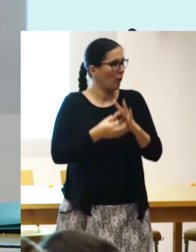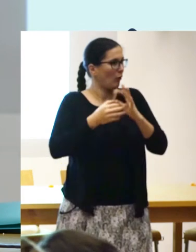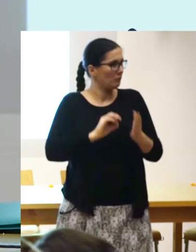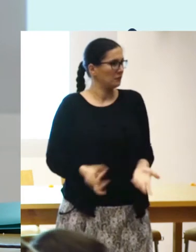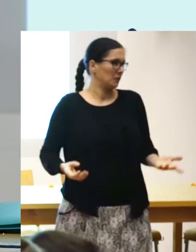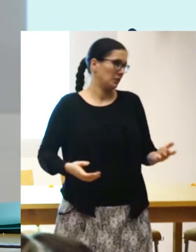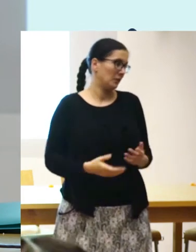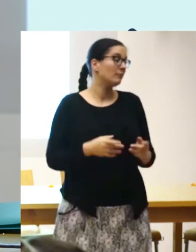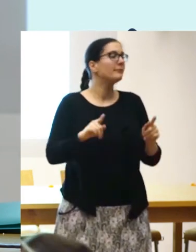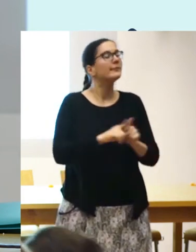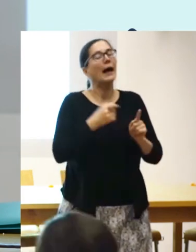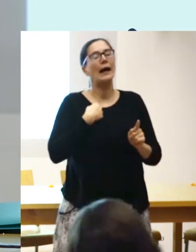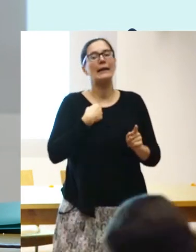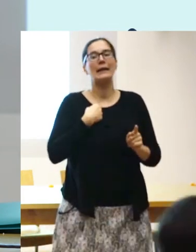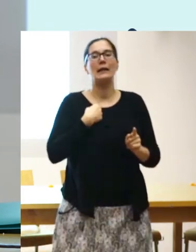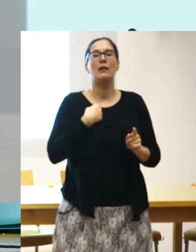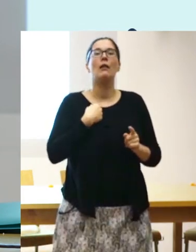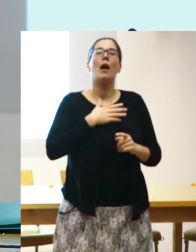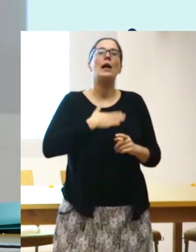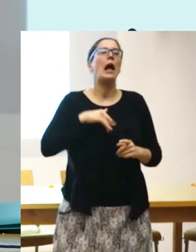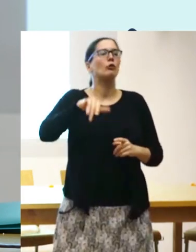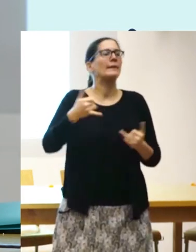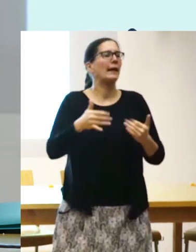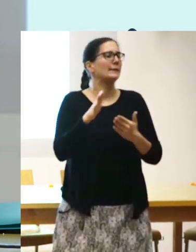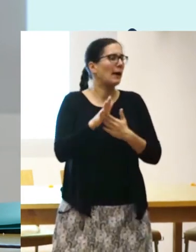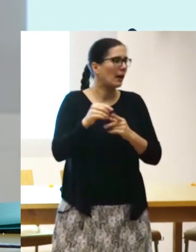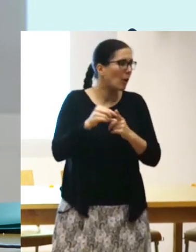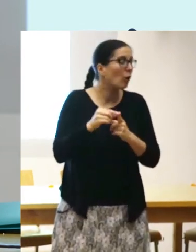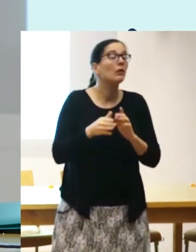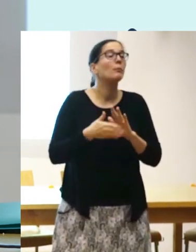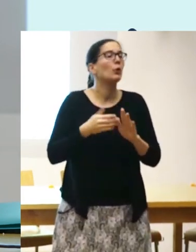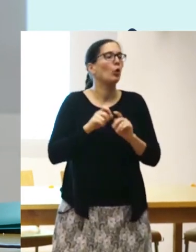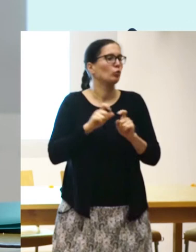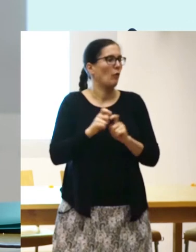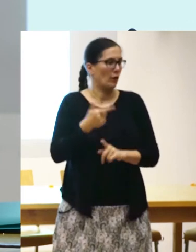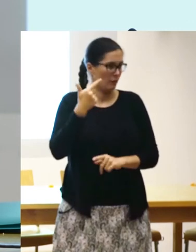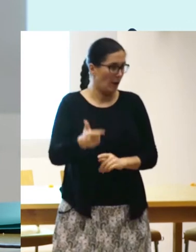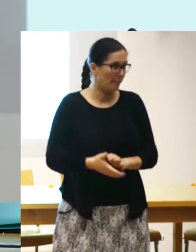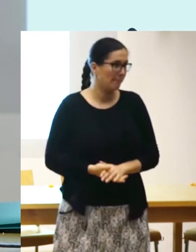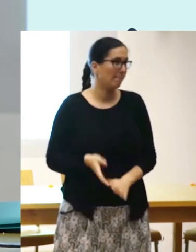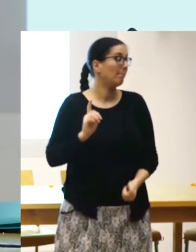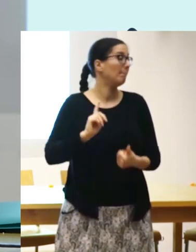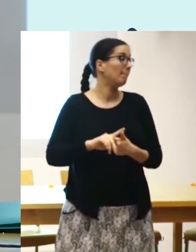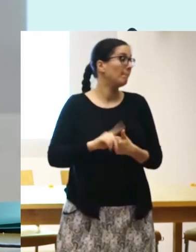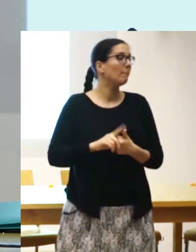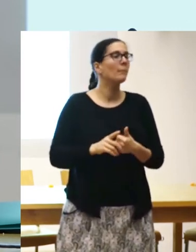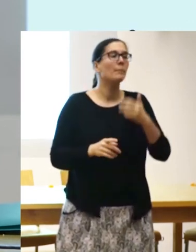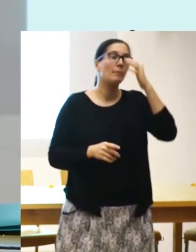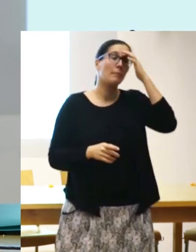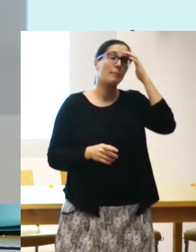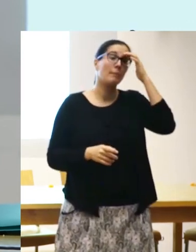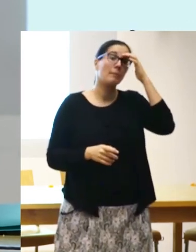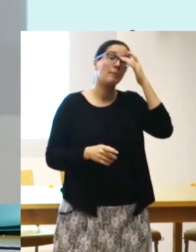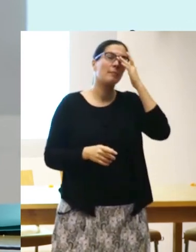že tady dneska je Marek Pokorný a to ze dvou důvodů. Jednak bych nechtěla, aby se